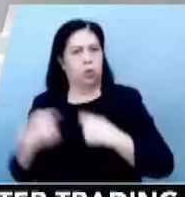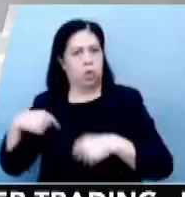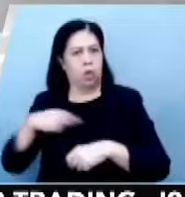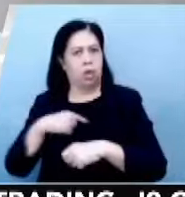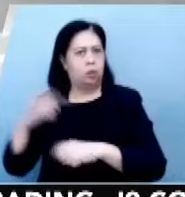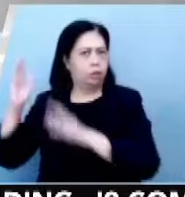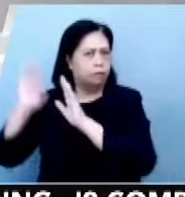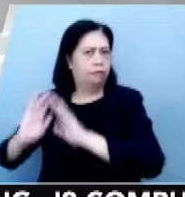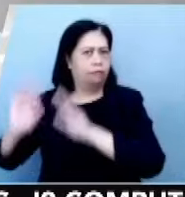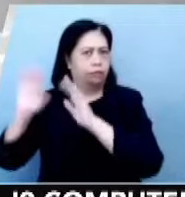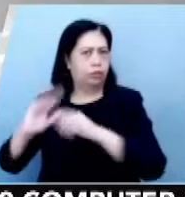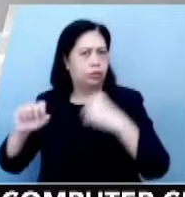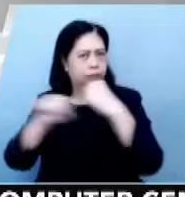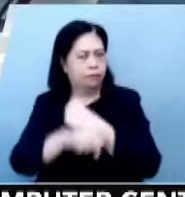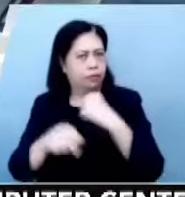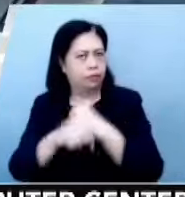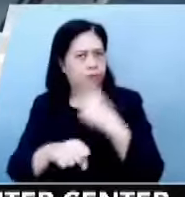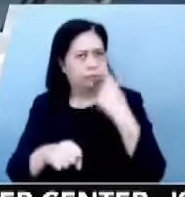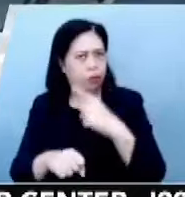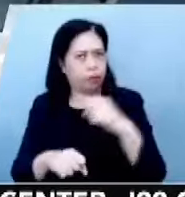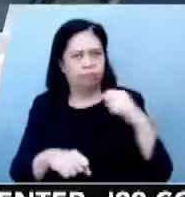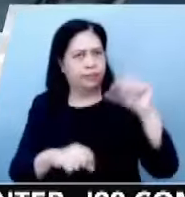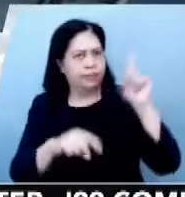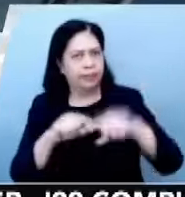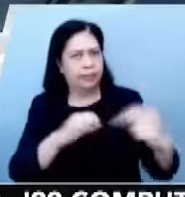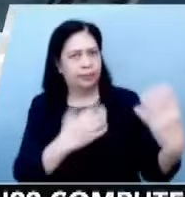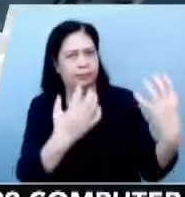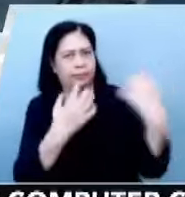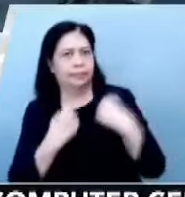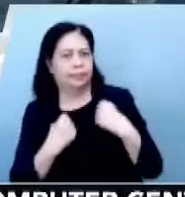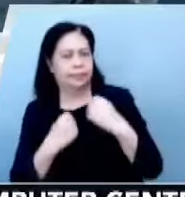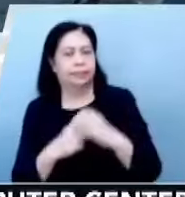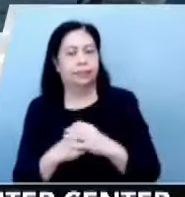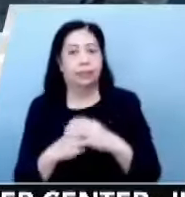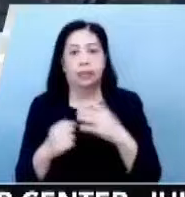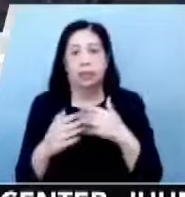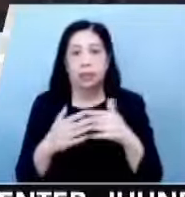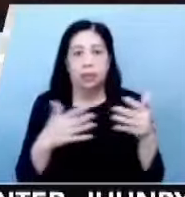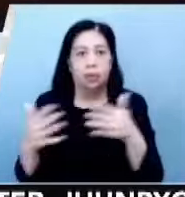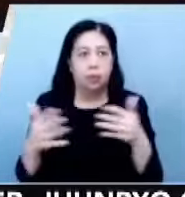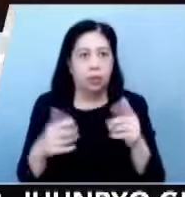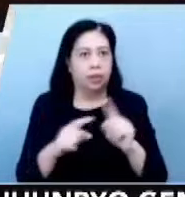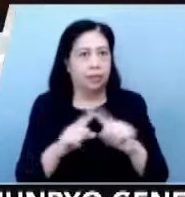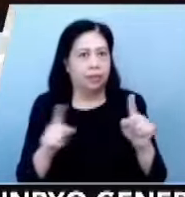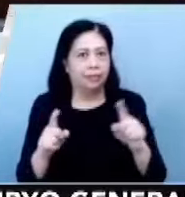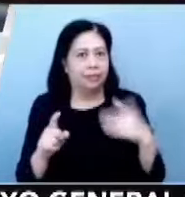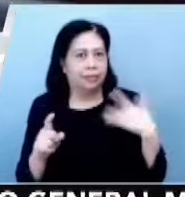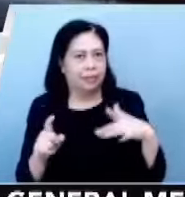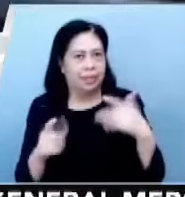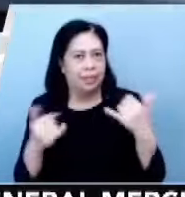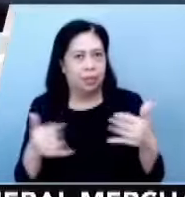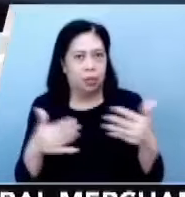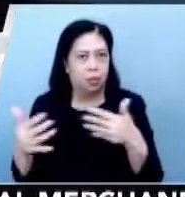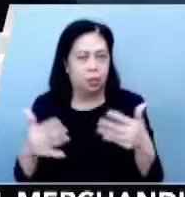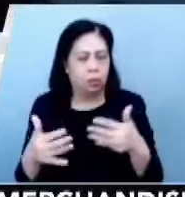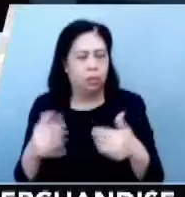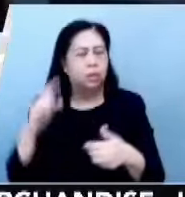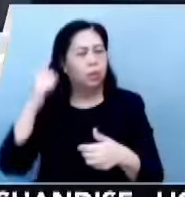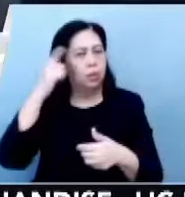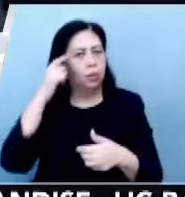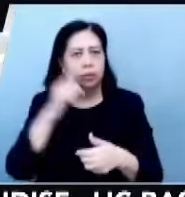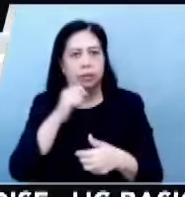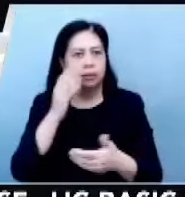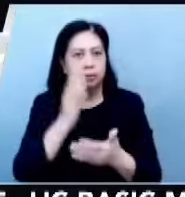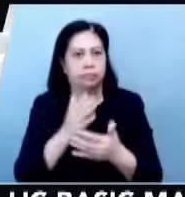is unconquerable. Iba man ang anyo ng digmaan at mga kalaban ngayon, hindi raw titigil ang pamahalaan para sugpuin ang mga